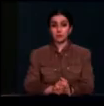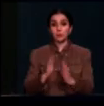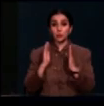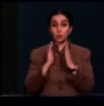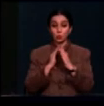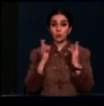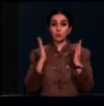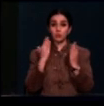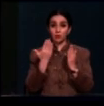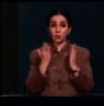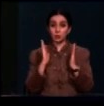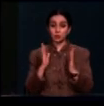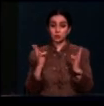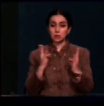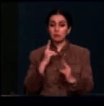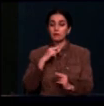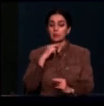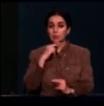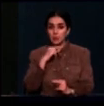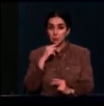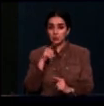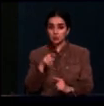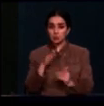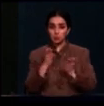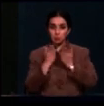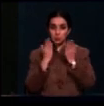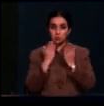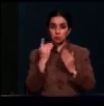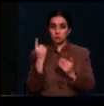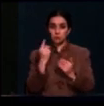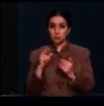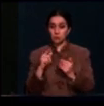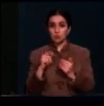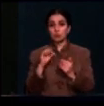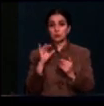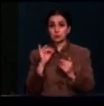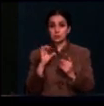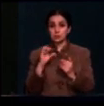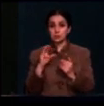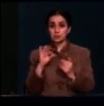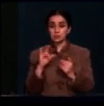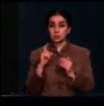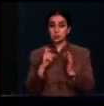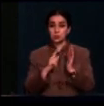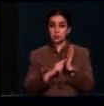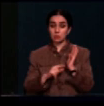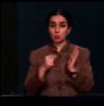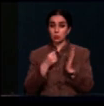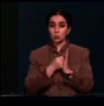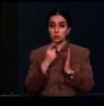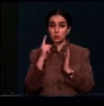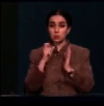Дома вам нужно будет внимательно прочитать первую часть повести, это страница 170